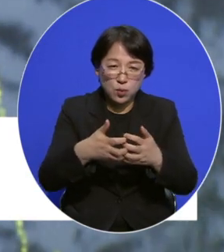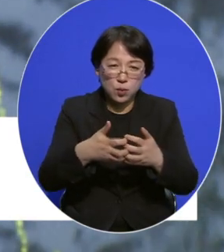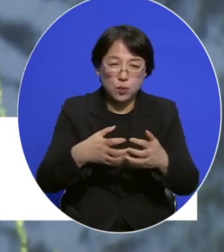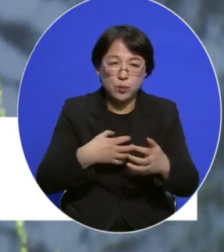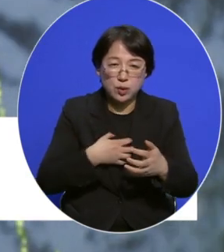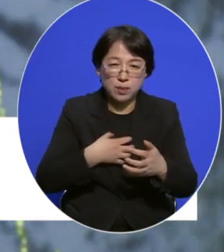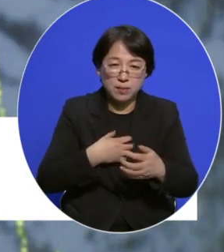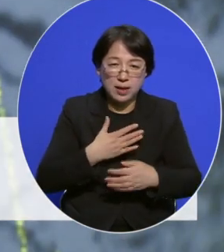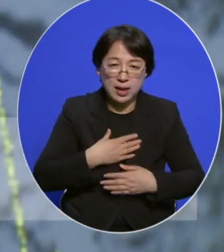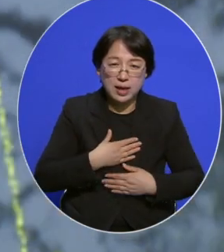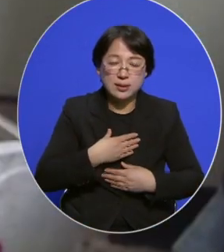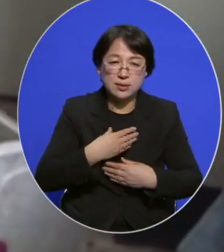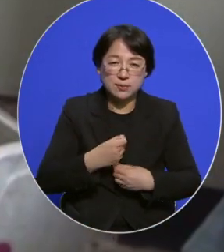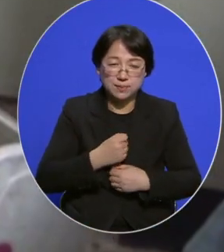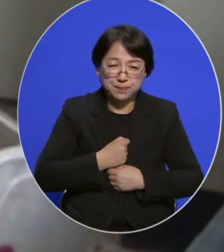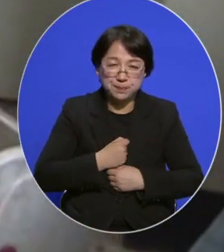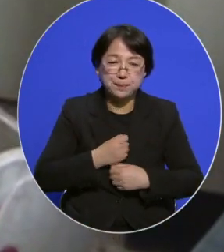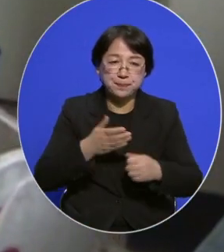안전에 유의하시기 바랍니다.